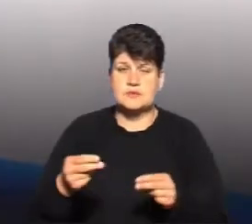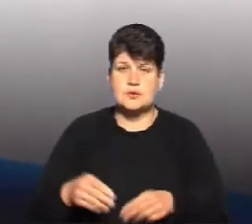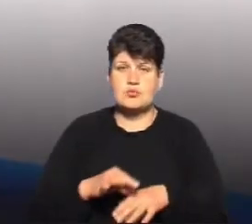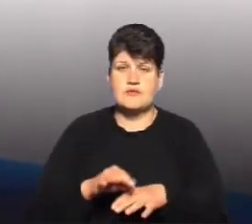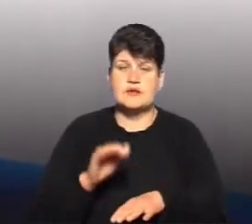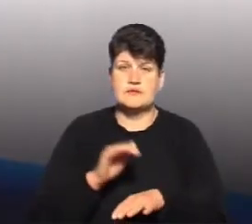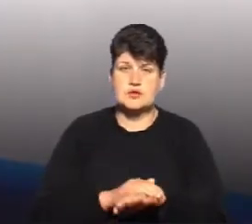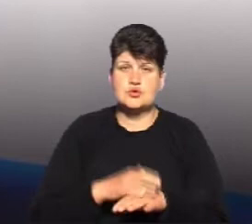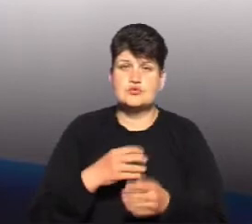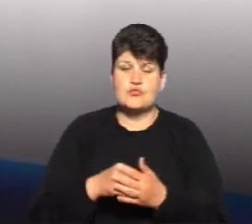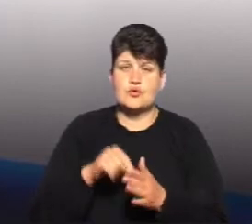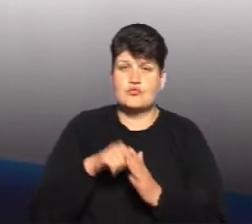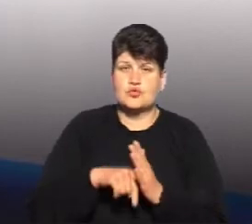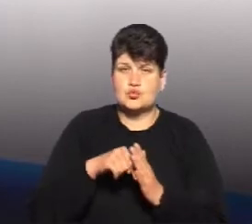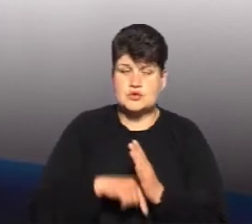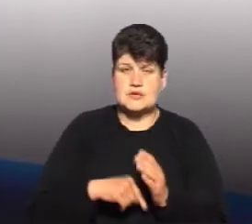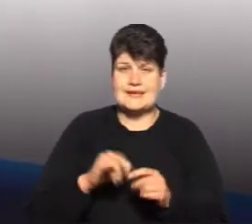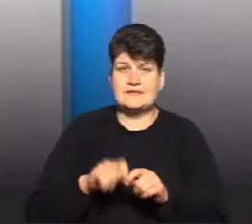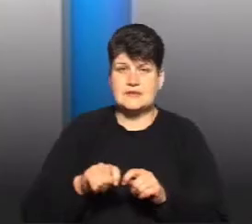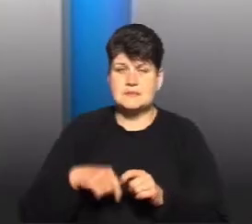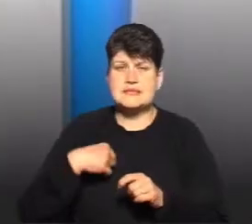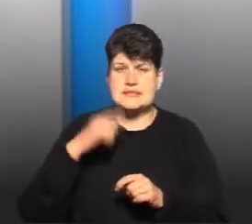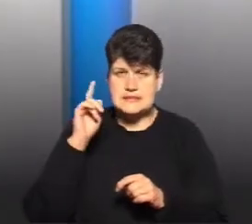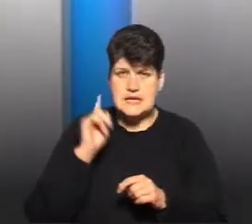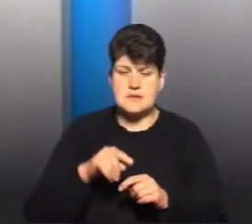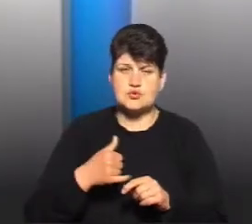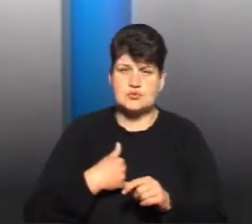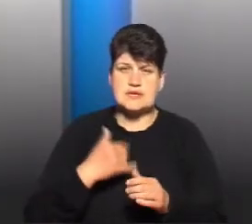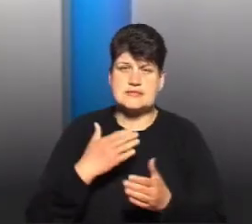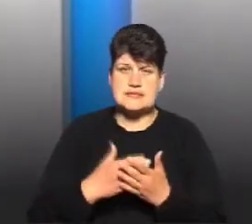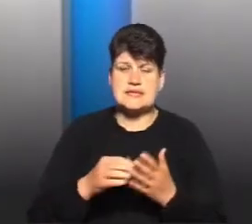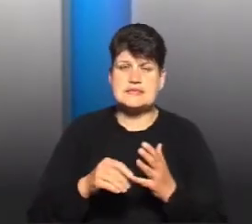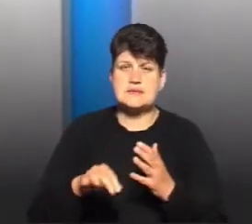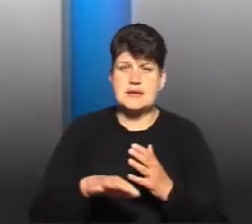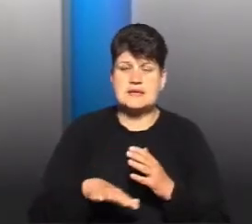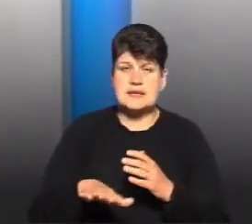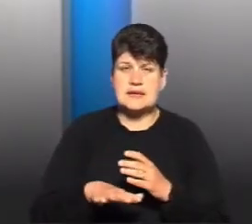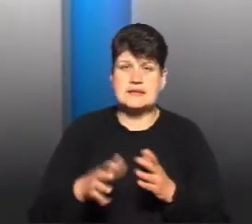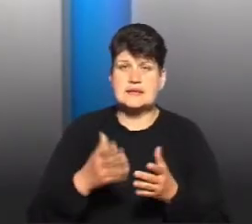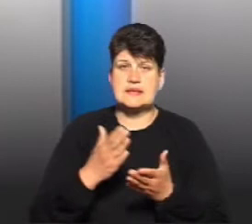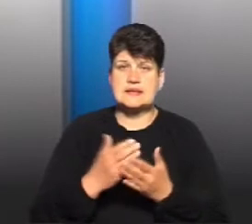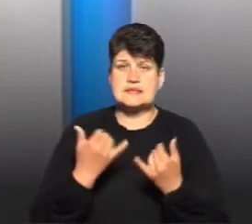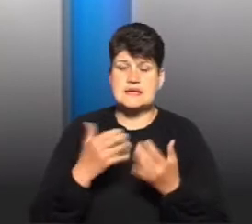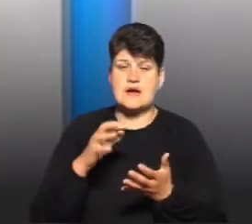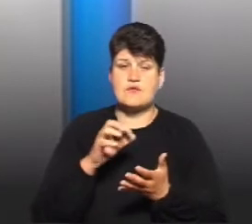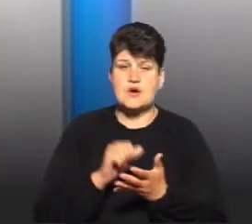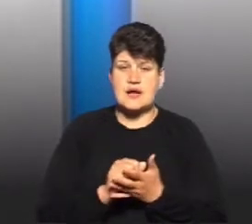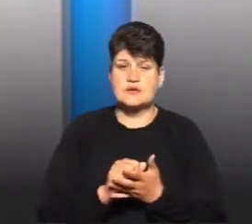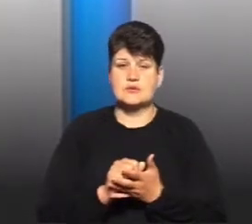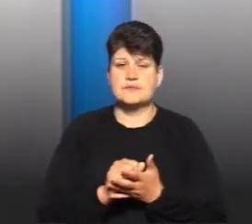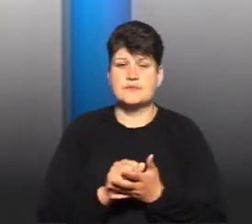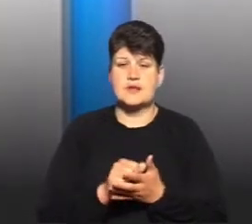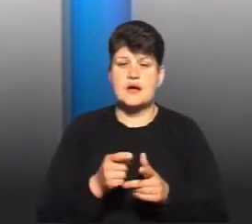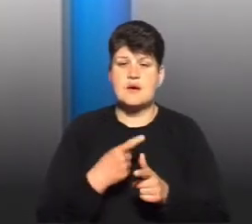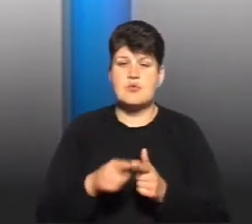внутрішню інвентаризацію, де ми знаємо, що в нас є визначені сформовані земельні ділянки з кадастровими номерами, які перебувають зараз в оренді, або оренда або термін оренди підходить